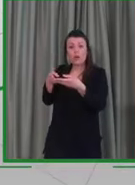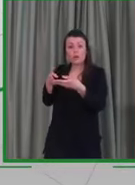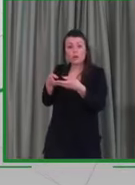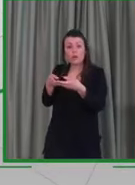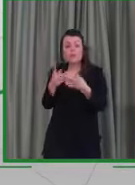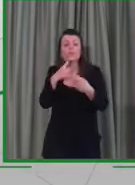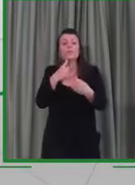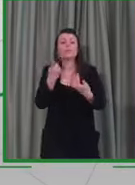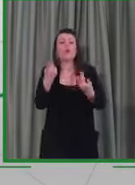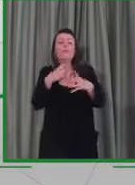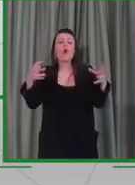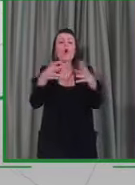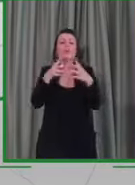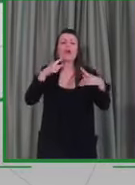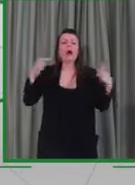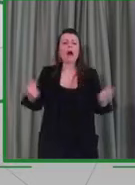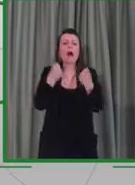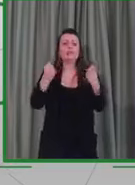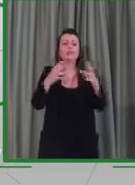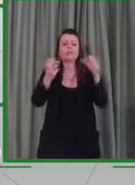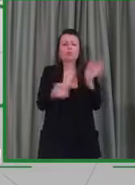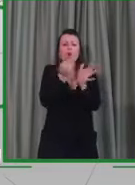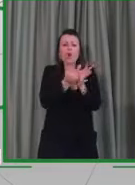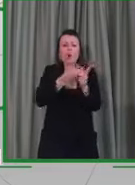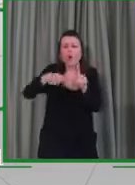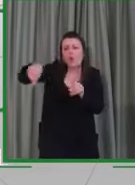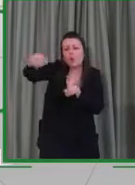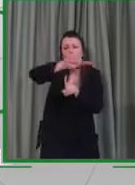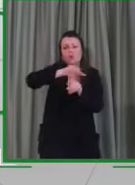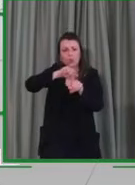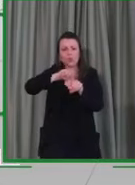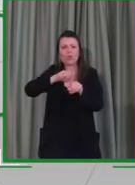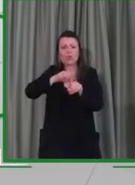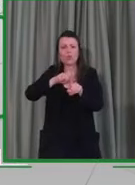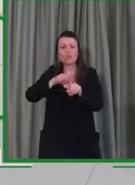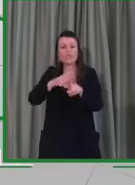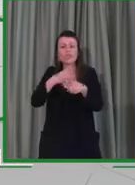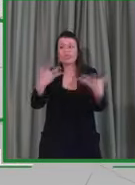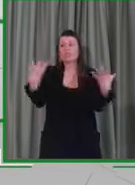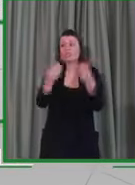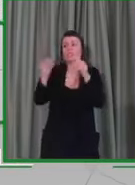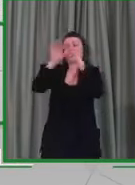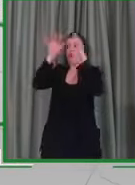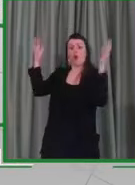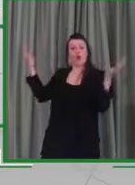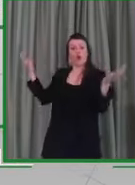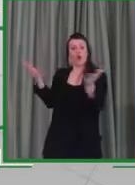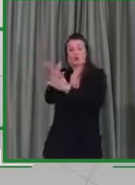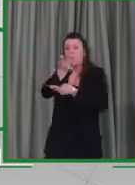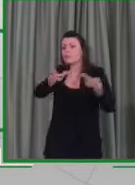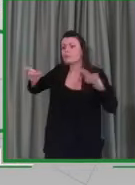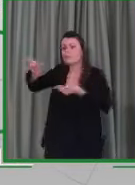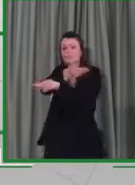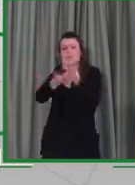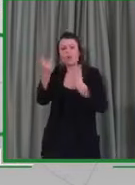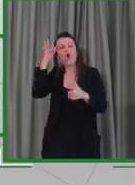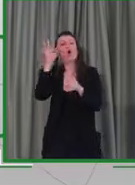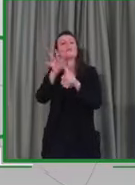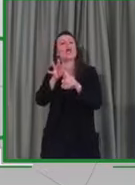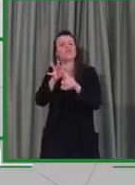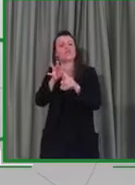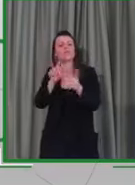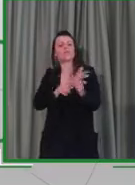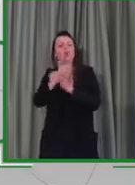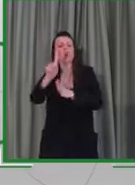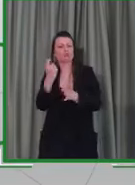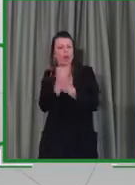attività produttive che sta in insieme al resto del mondo cercando di dare delle risposte estremamente importanti ecco io volevo